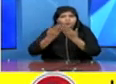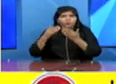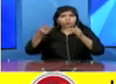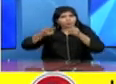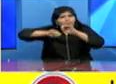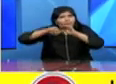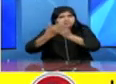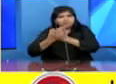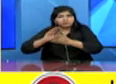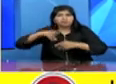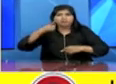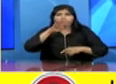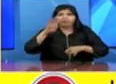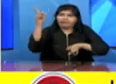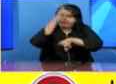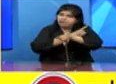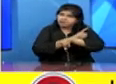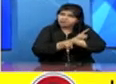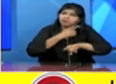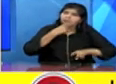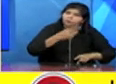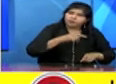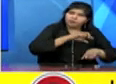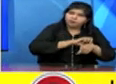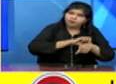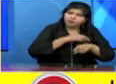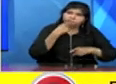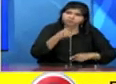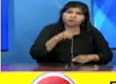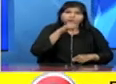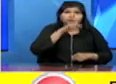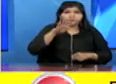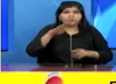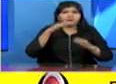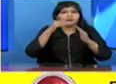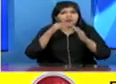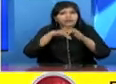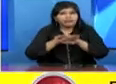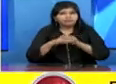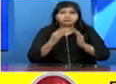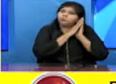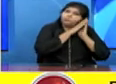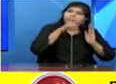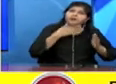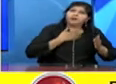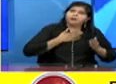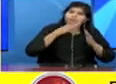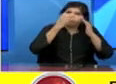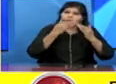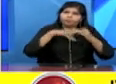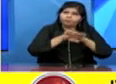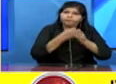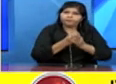लेकिन क्वारंटीन के बाद भी डॉक्टर्स ने बताया था कि और 14 दिन घर पे ही रहना है, और अपने रूम में रहना, और सेल्फ और